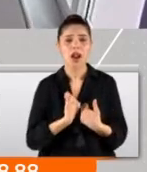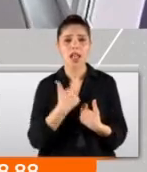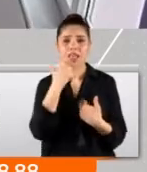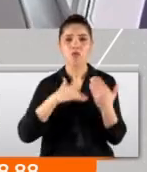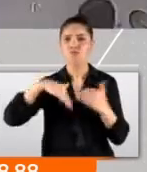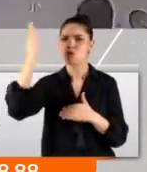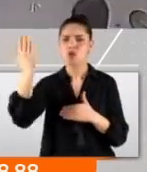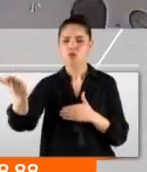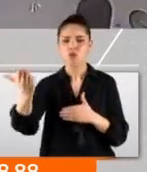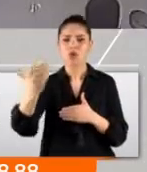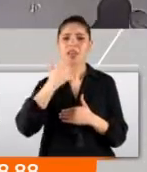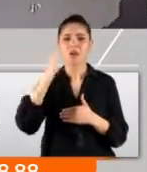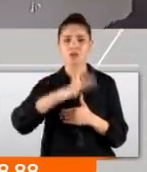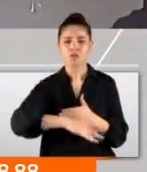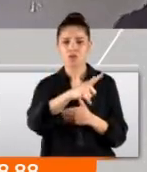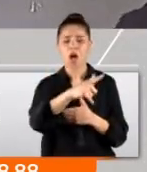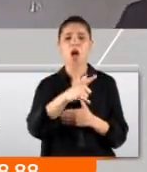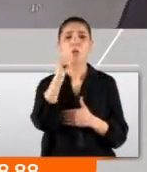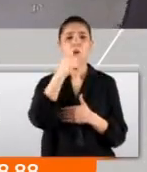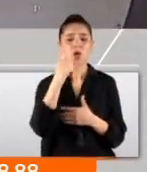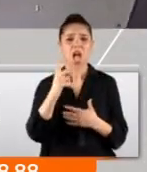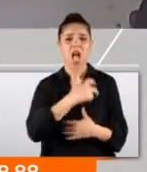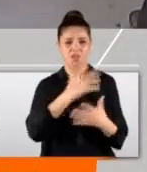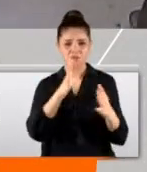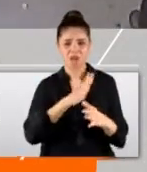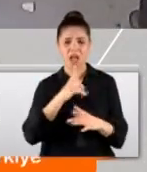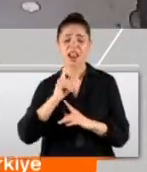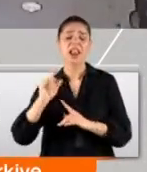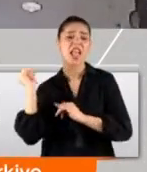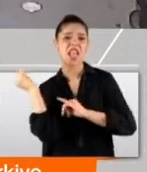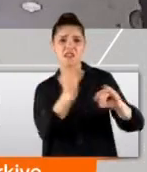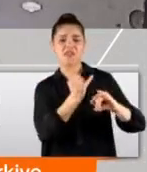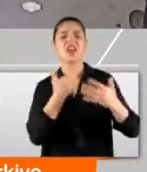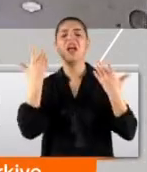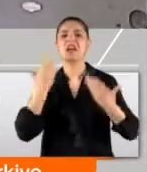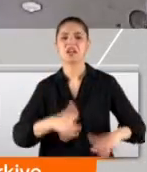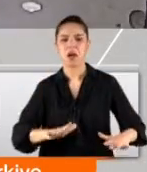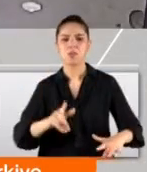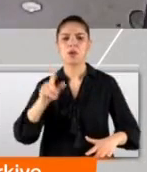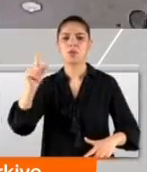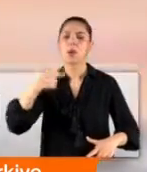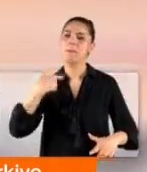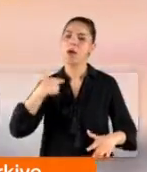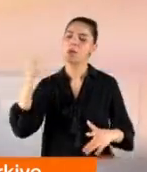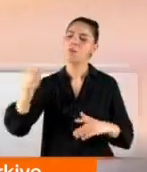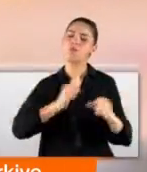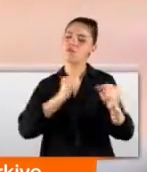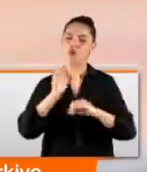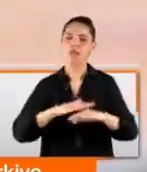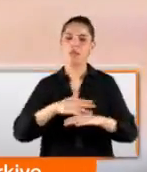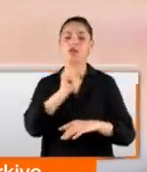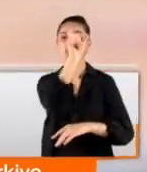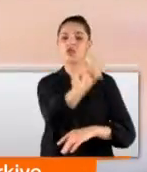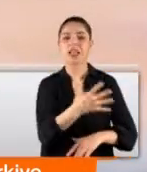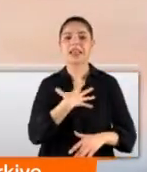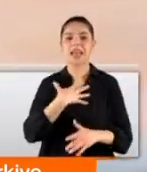ondan kaç yaş küçük bir kadının bir ilişkisi var diye böyle bir iftirayı kabul etmiyorum. Bunları onların yanına bırakmayacağım. Canan Tosun'un